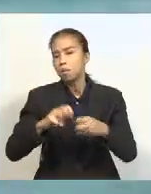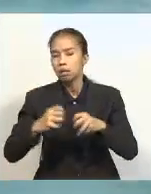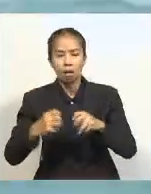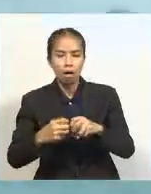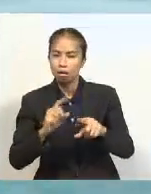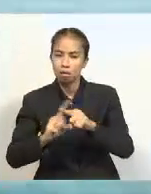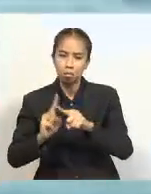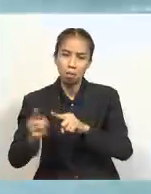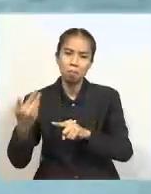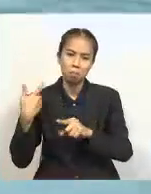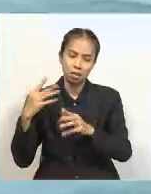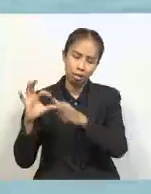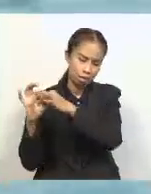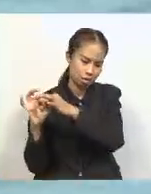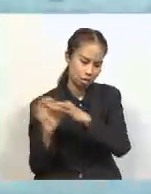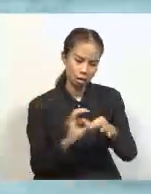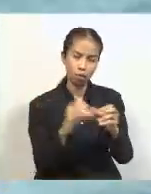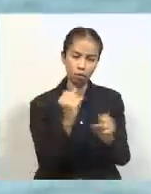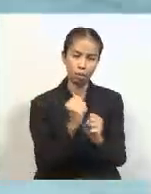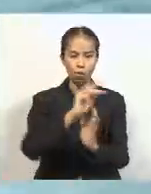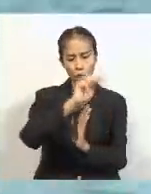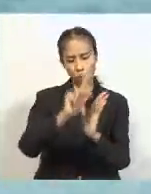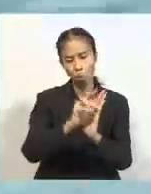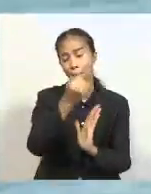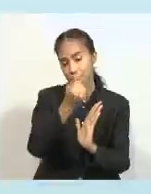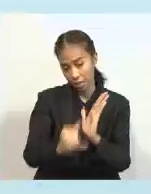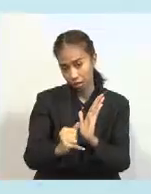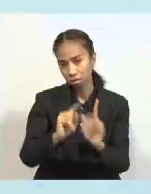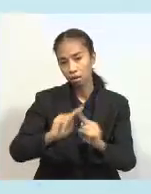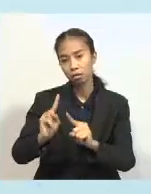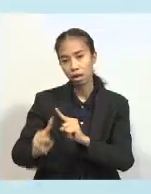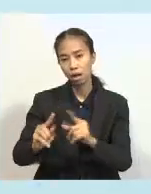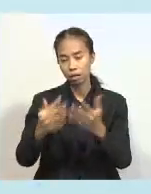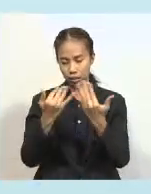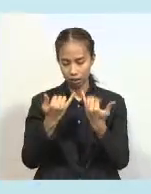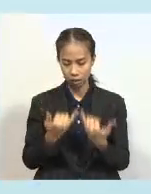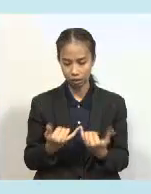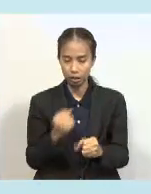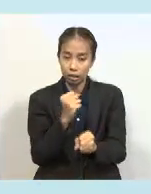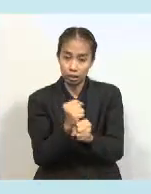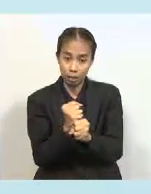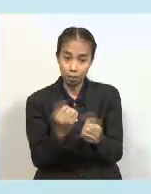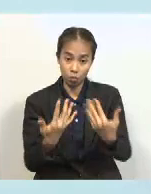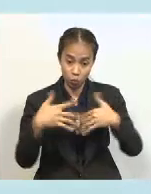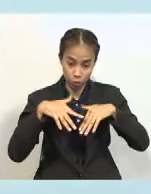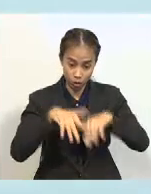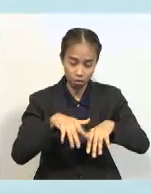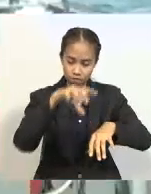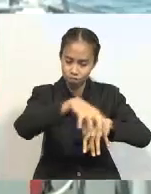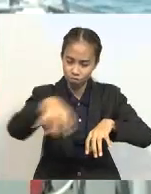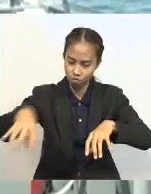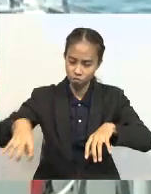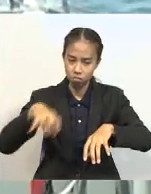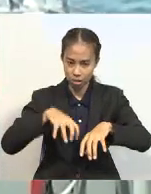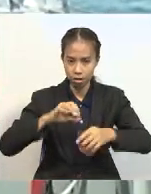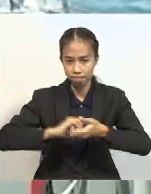แดนที่มีความเชื่อมโยงกับการกระทำผิดกฎหมายระหว่างประเทศโดยการบูรณาการและการสนธิขีดความสามารถของทุกภาคส่วนป